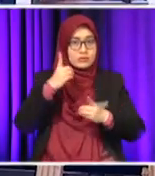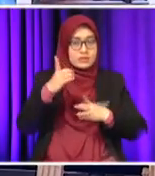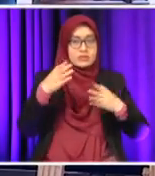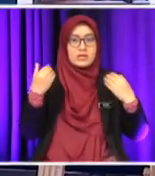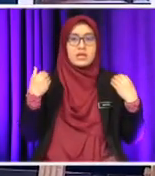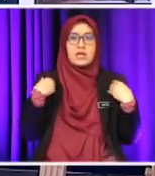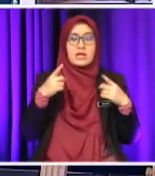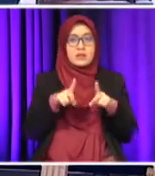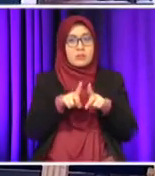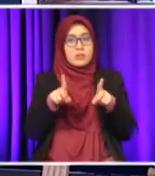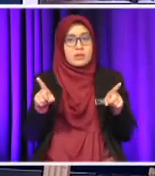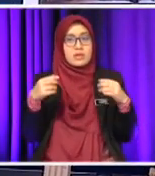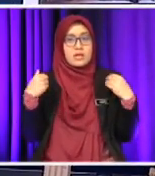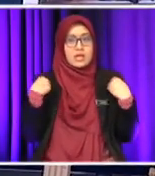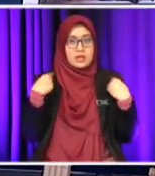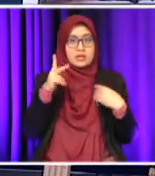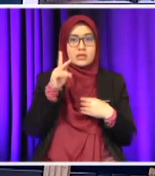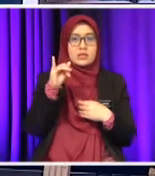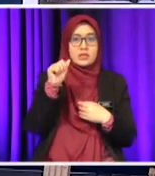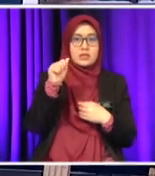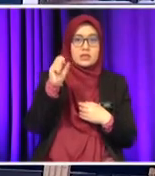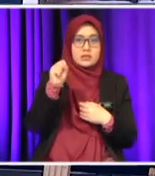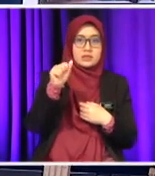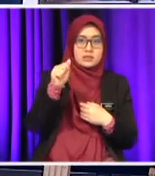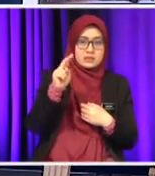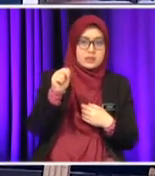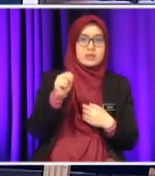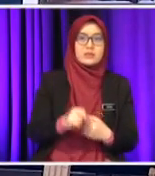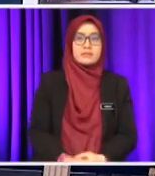perbandingan adik kiasan adil keluarga